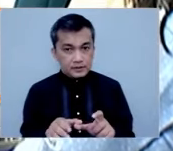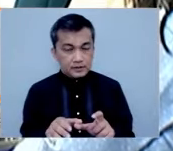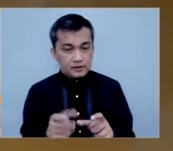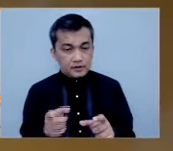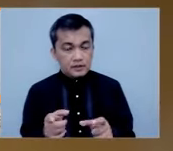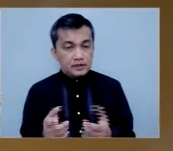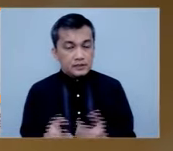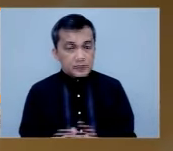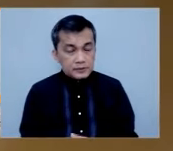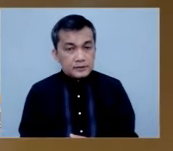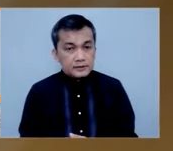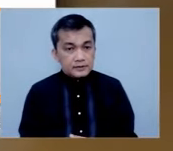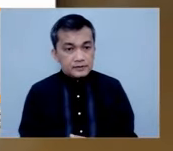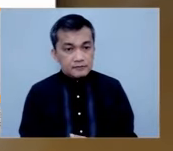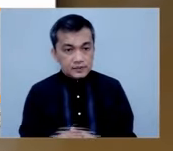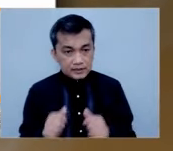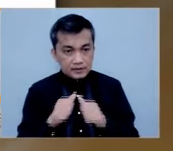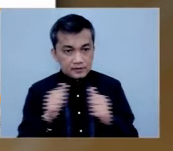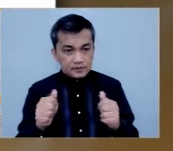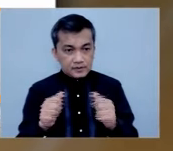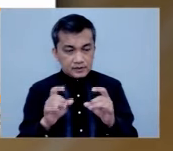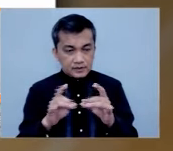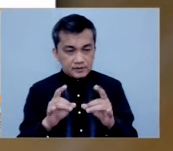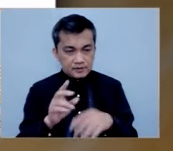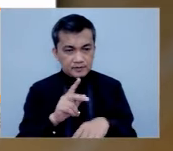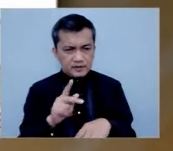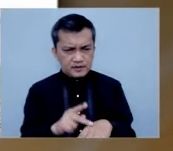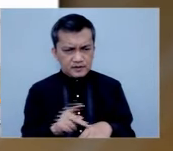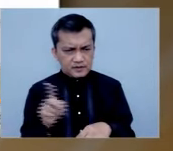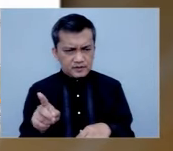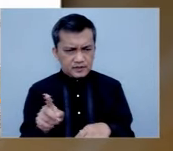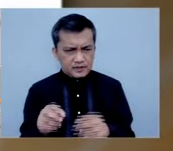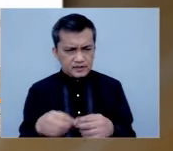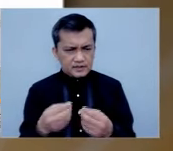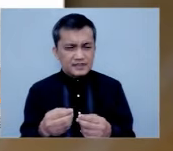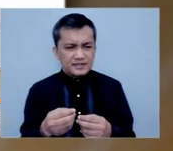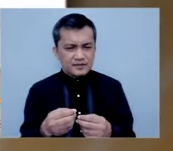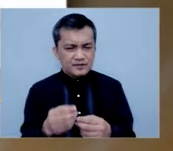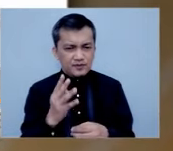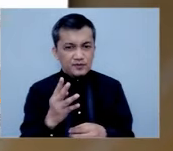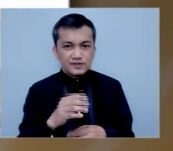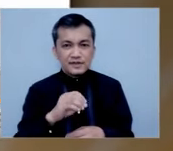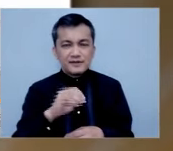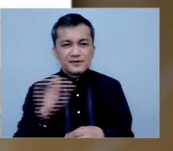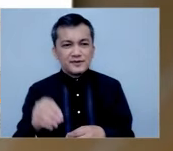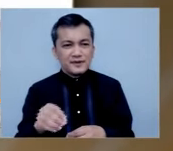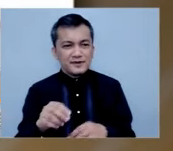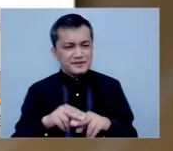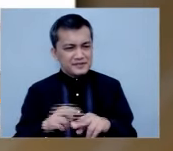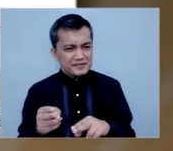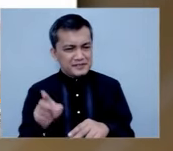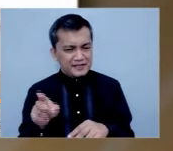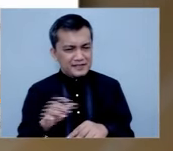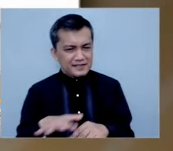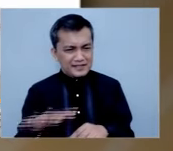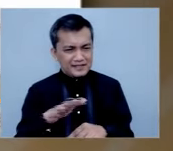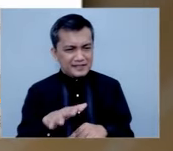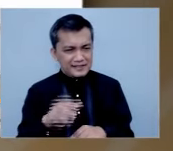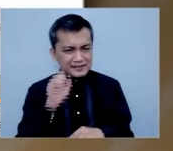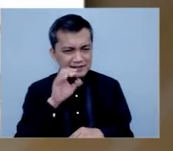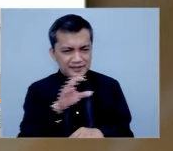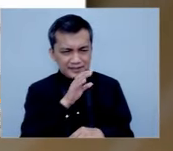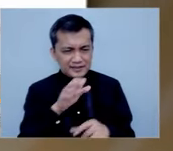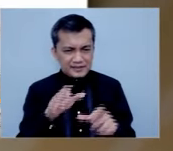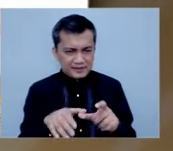o PWD, inanunsyo ng Starbucks Philippines na magbibigay sila ng 40% discount sa mga senior